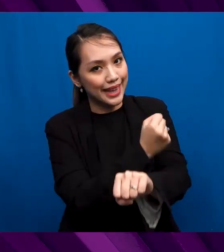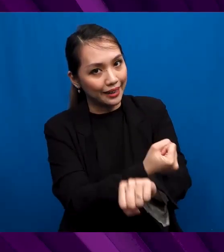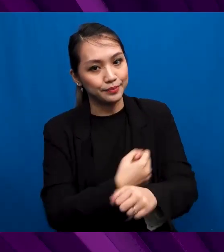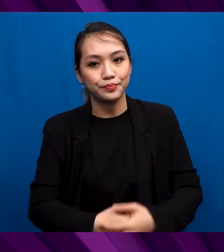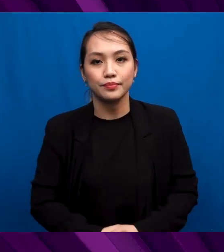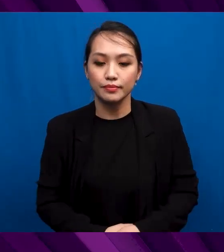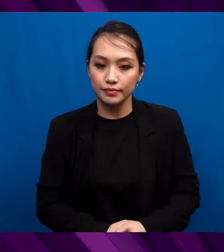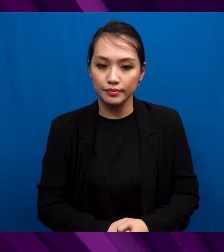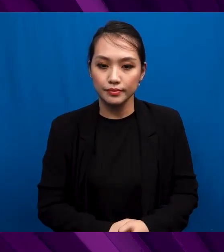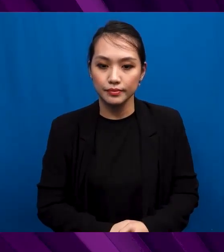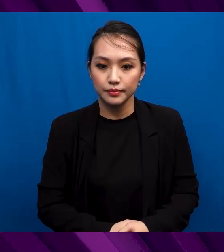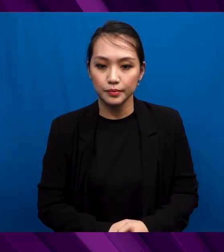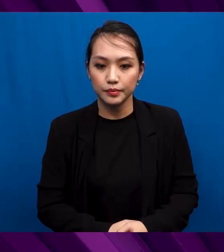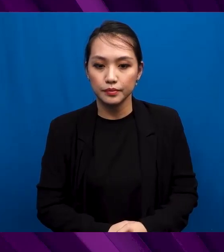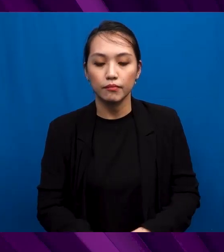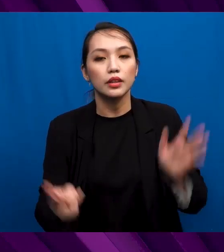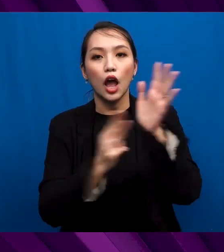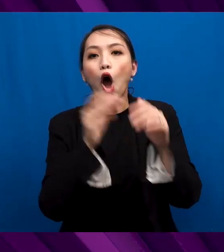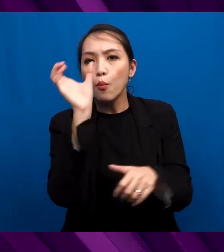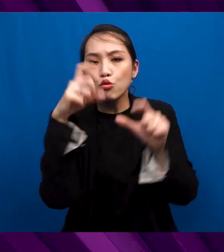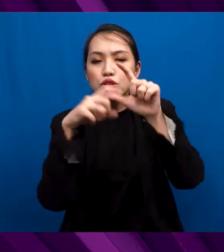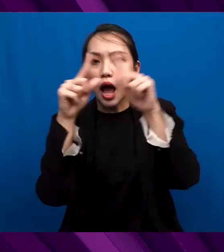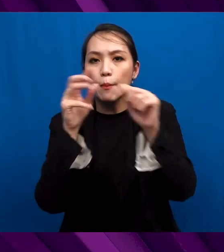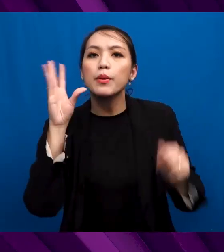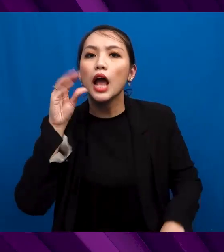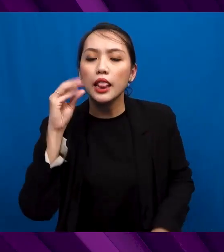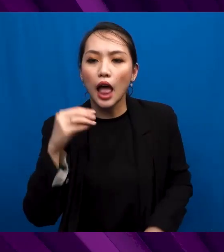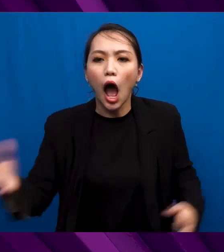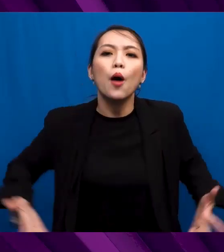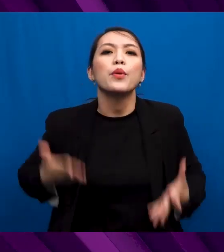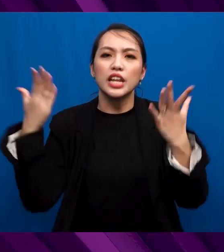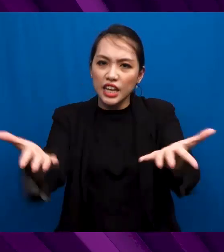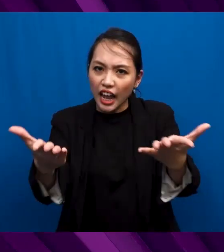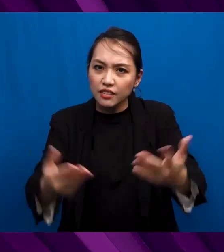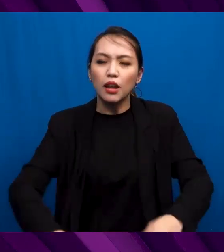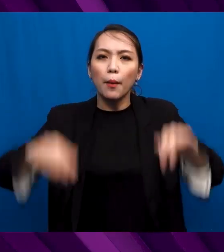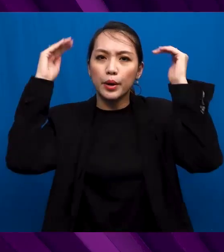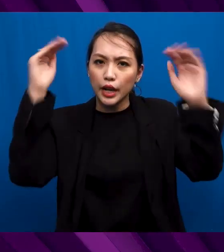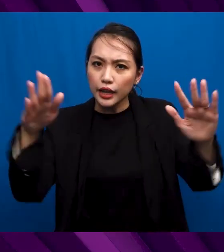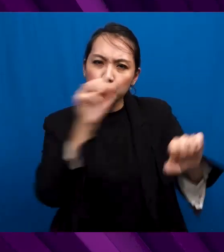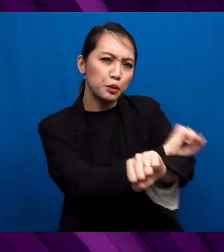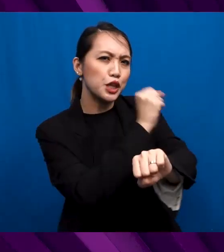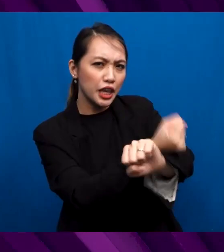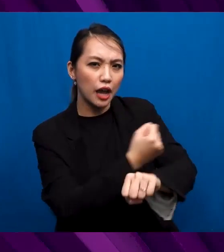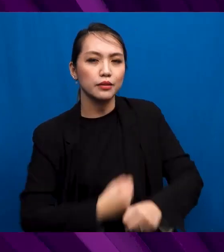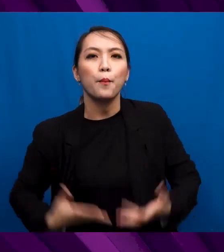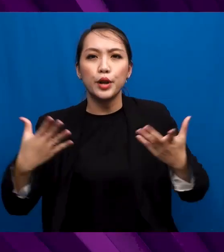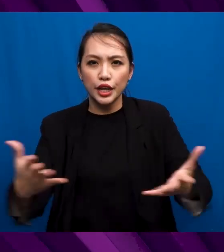kekuatannya. Bless his ability. Beri dia kemampuan, kasih dia